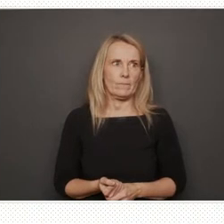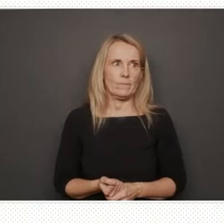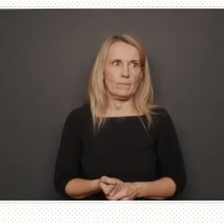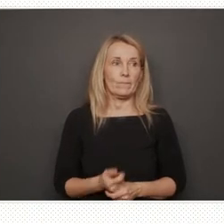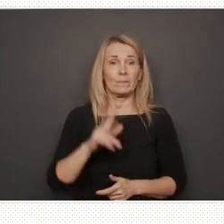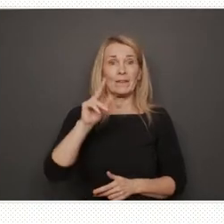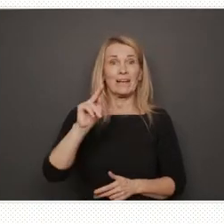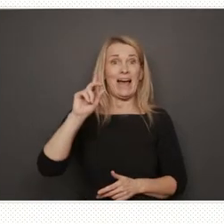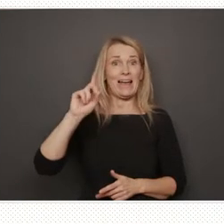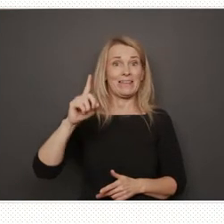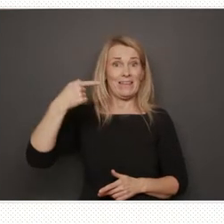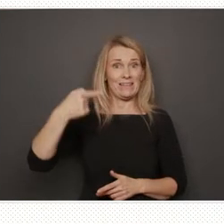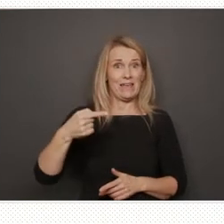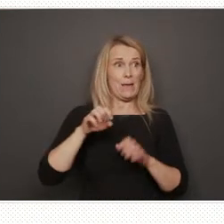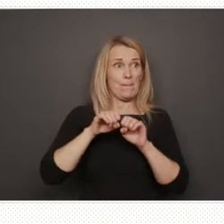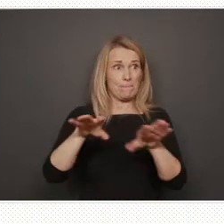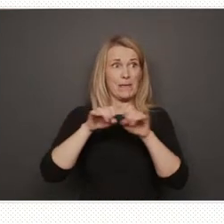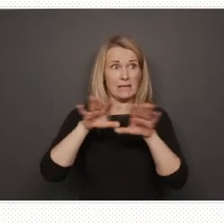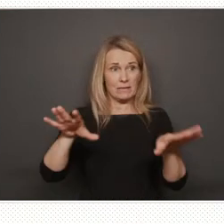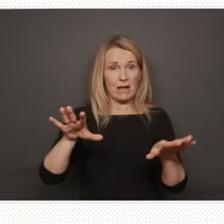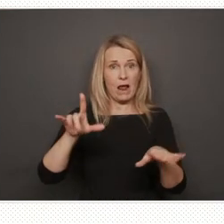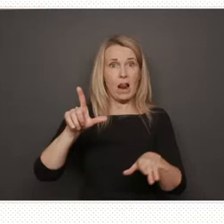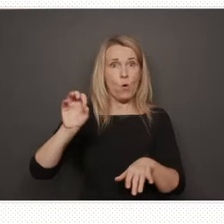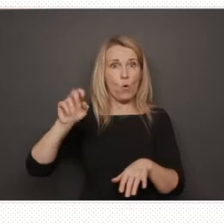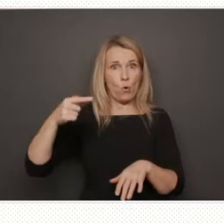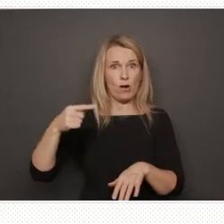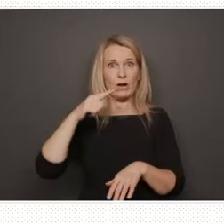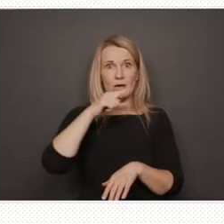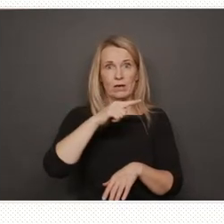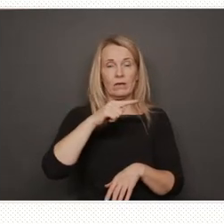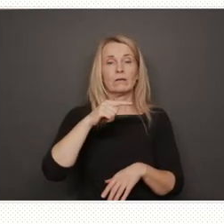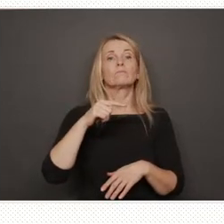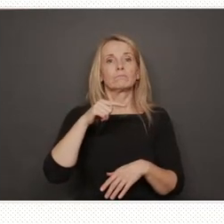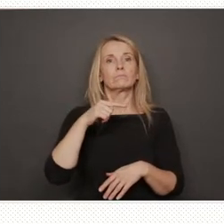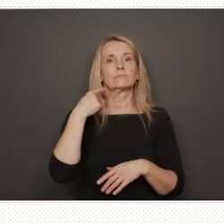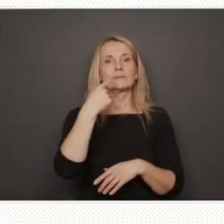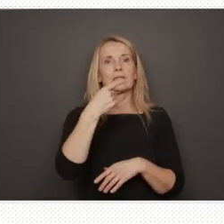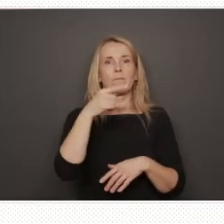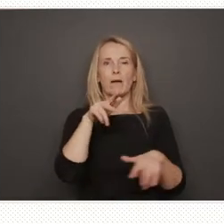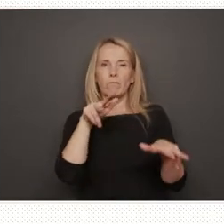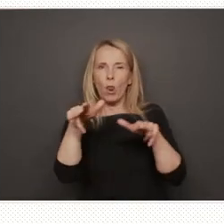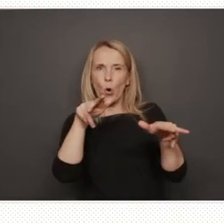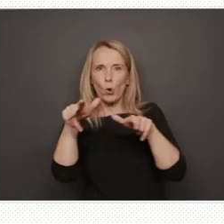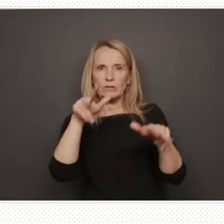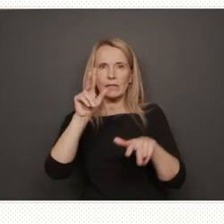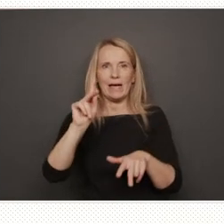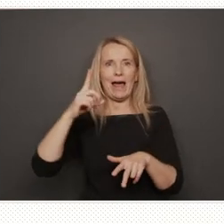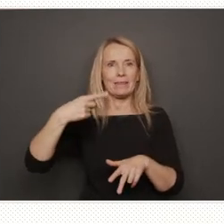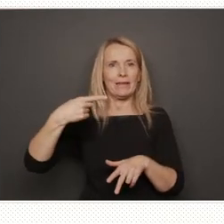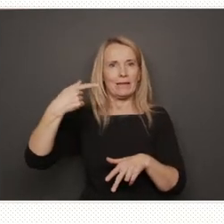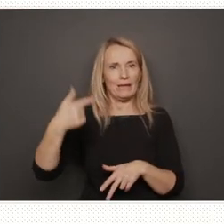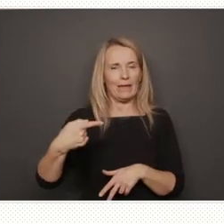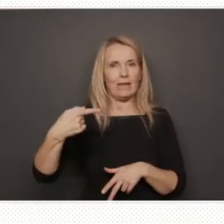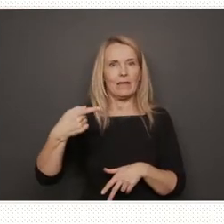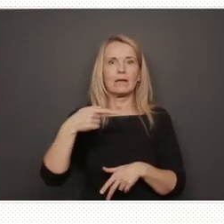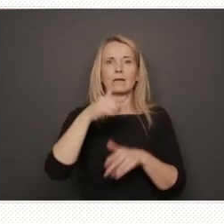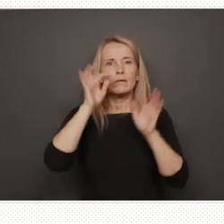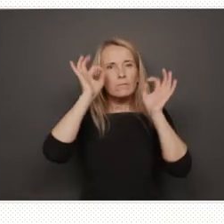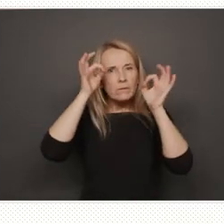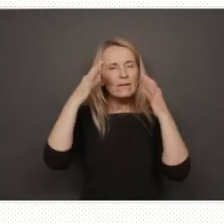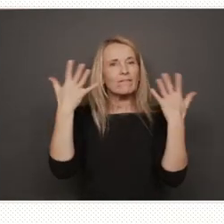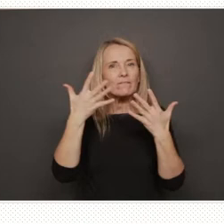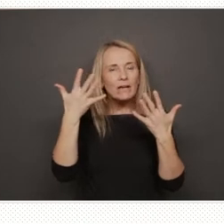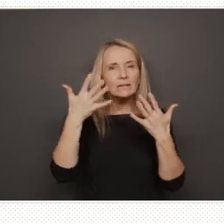KDG Media Log in Stanzach ist die Logistik-Company der KDG und spezialisiert auf Supply